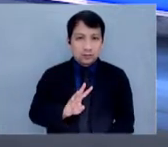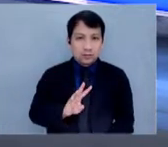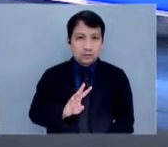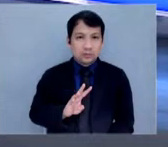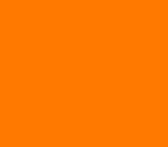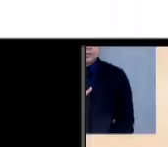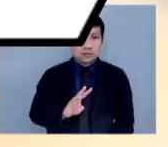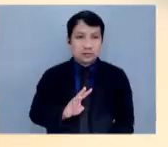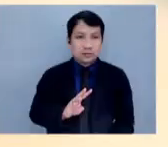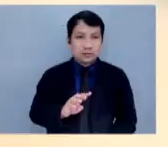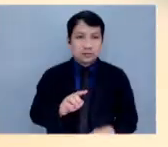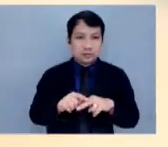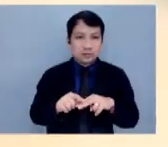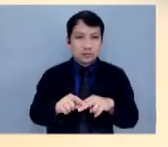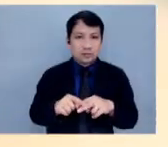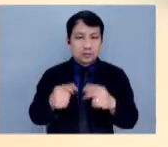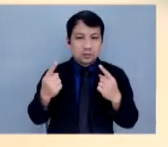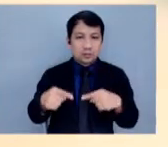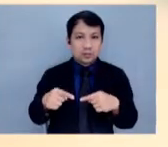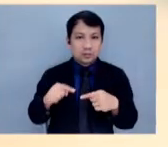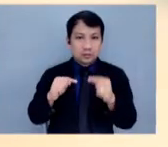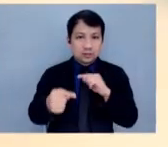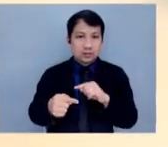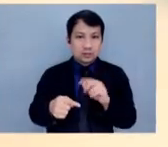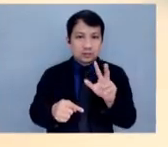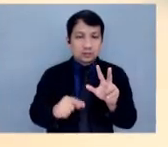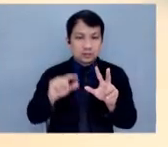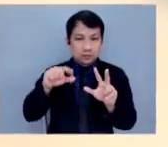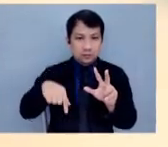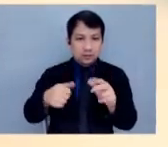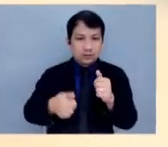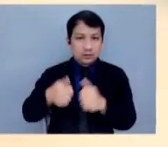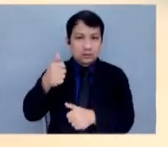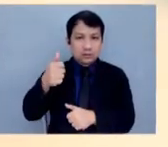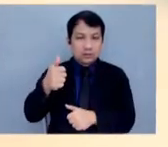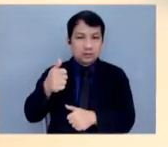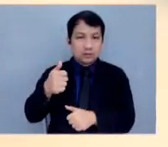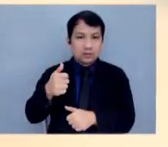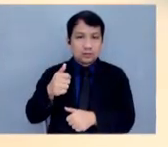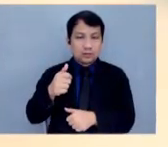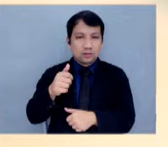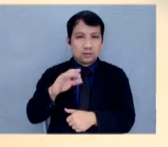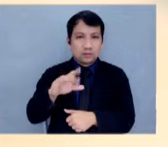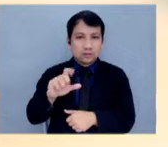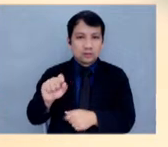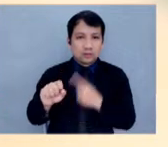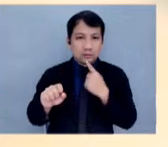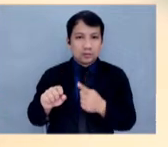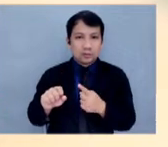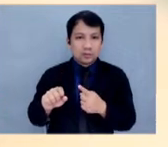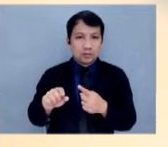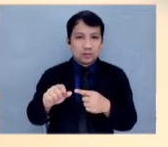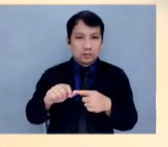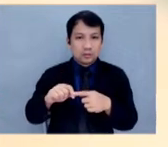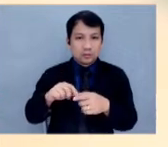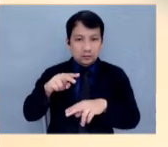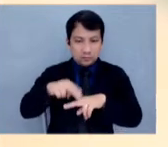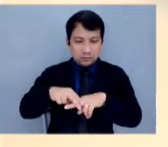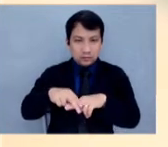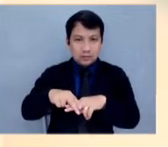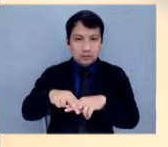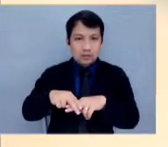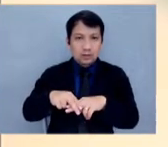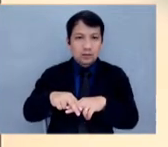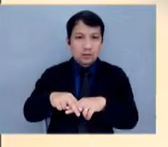strain. Nangyari ang injury sa third quarter ng panalo nila kontra Boston Celtics kung saan bigla na lang siya napaupo at humawak sa kanyang